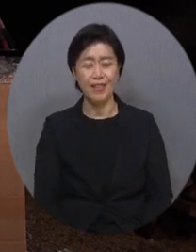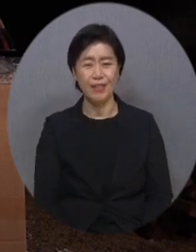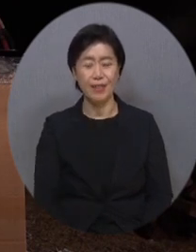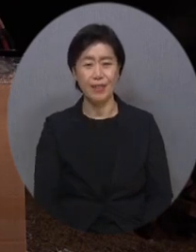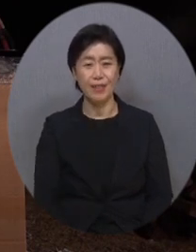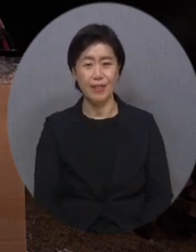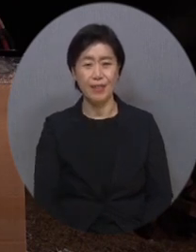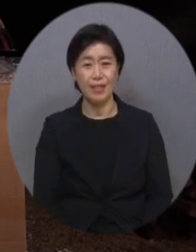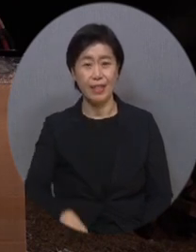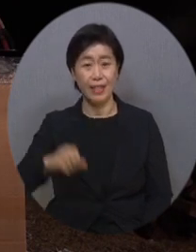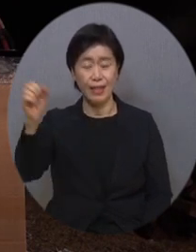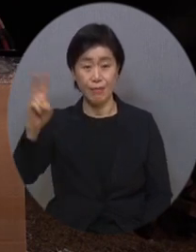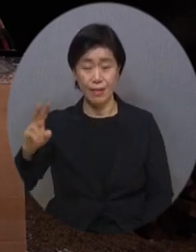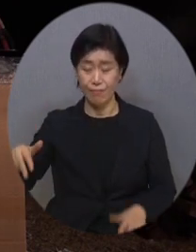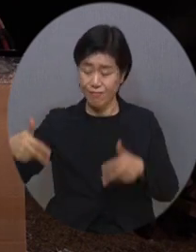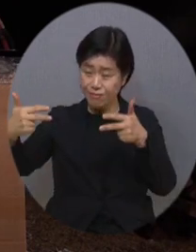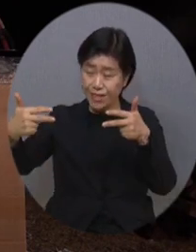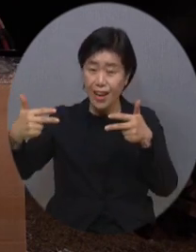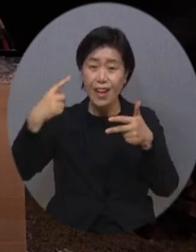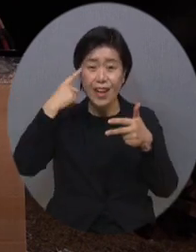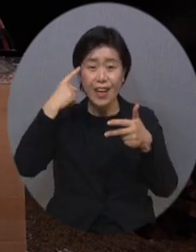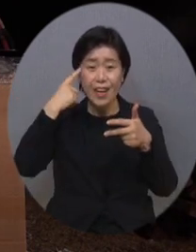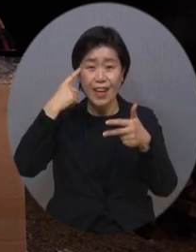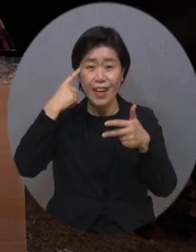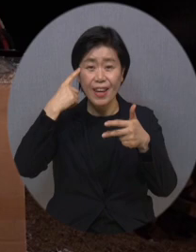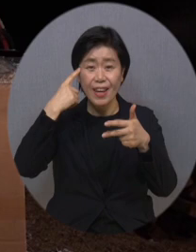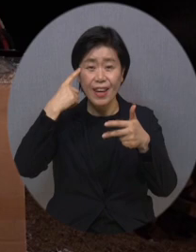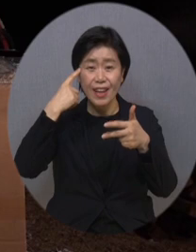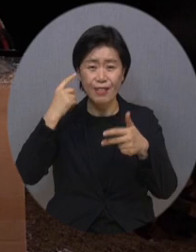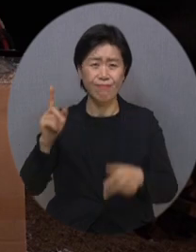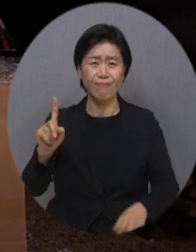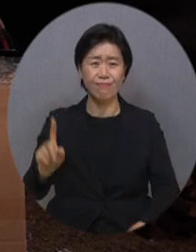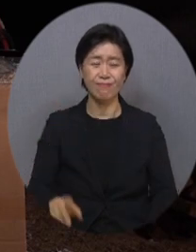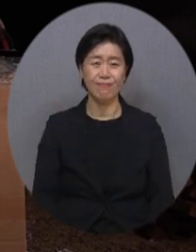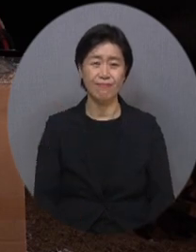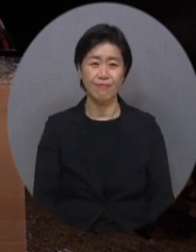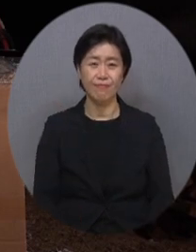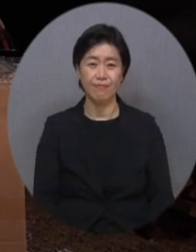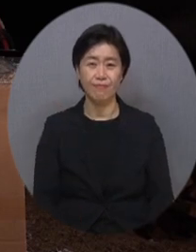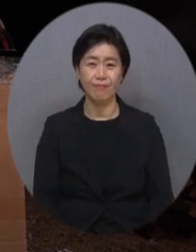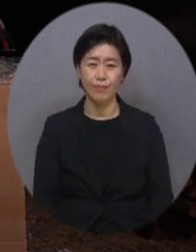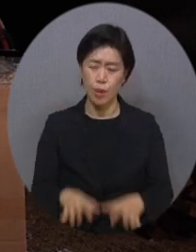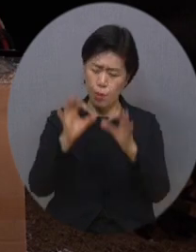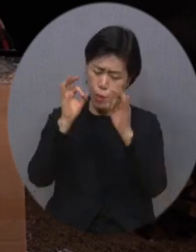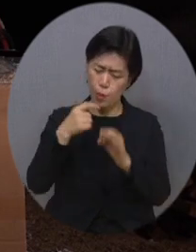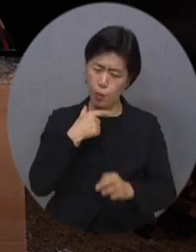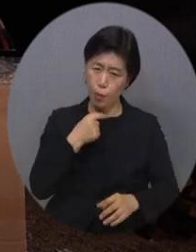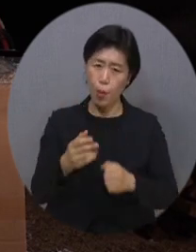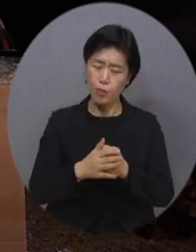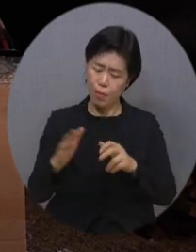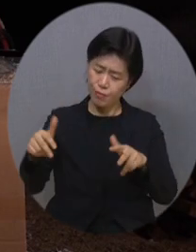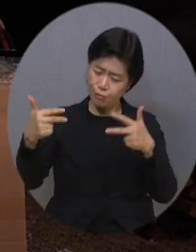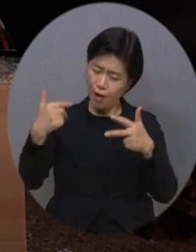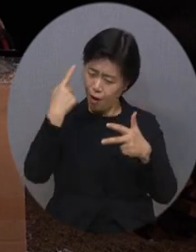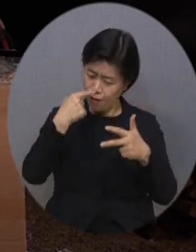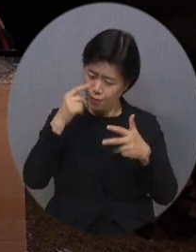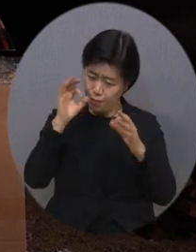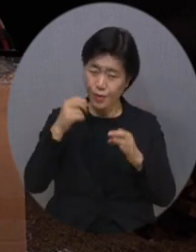뭐 갑자기 화상통화. 아 여기는 무슨 화상통화야. 보고 싶으니까. 아 참나 진짜. 응.